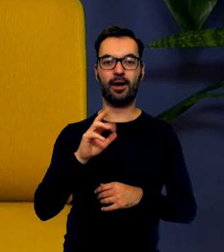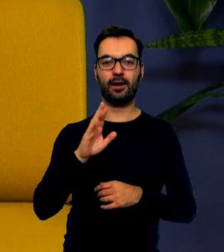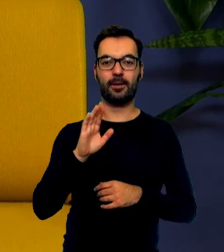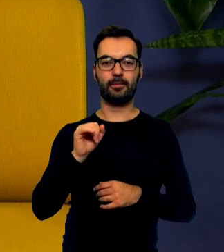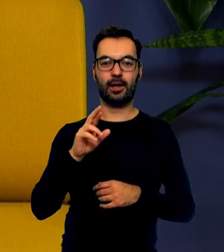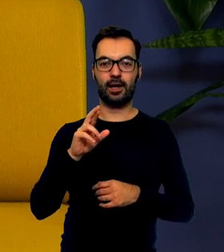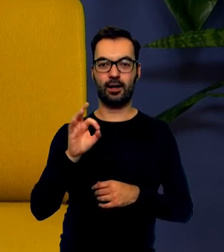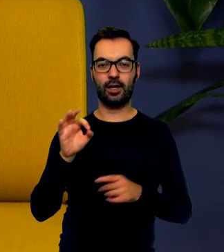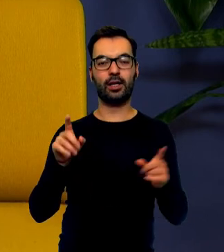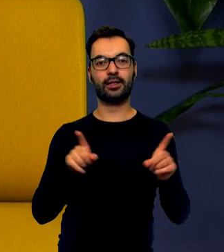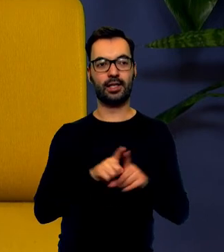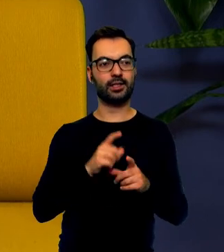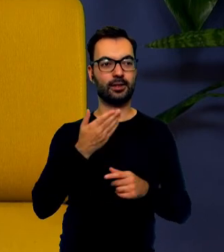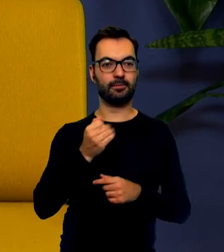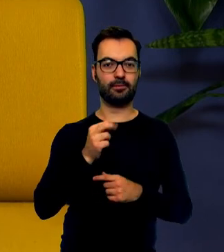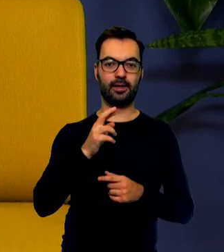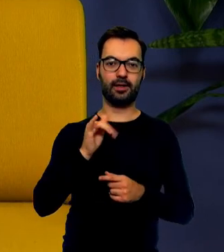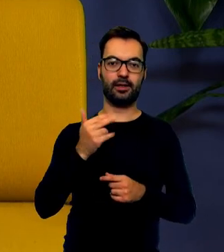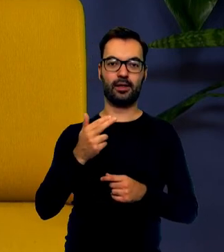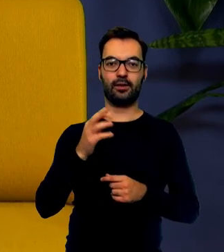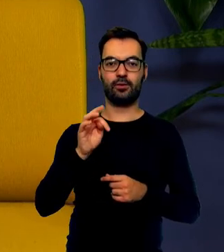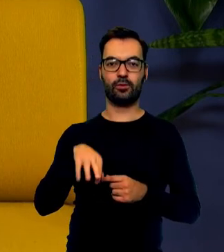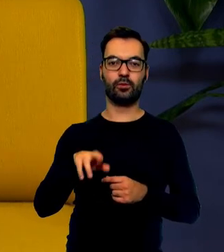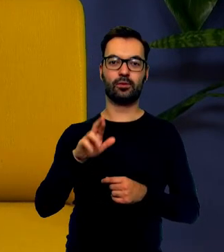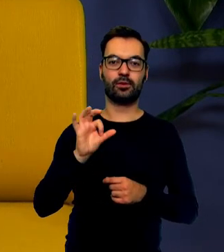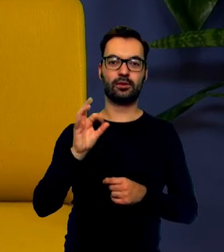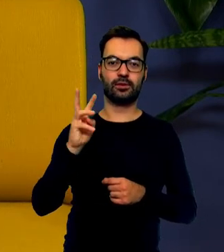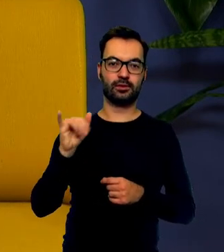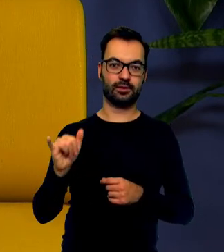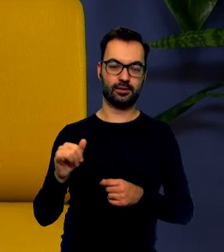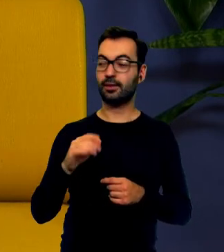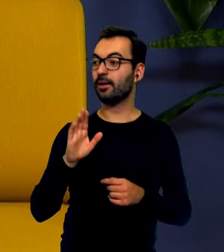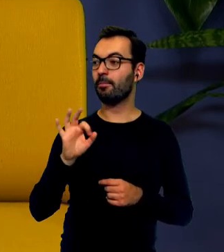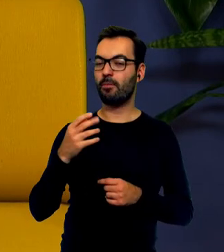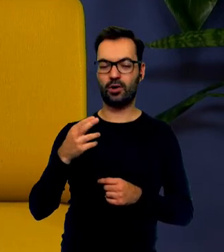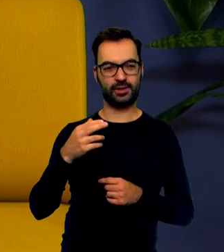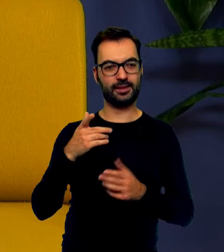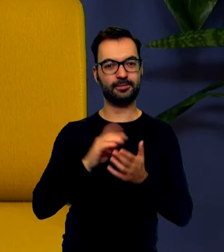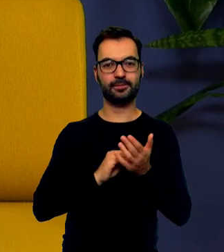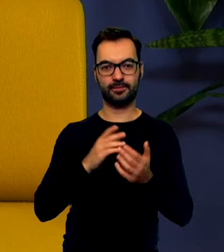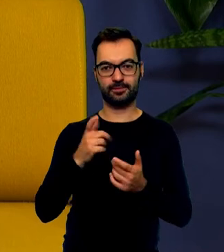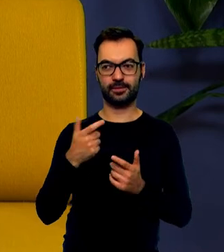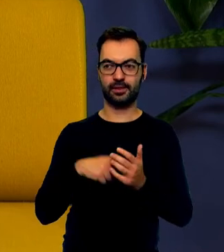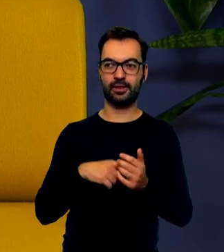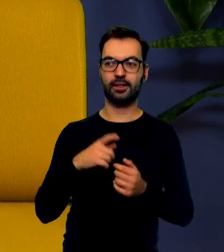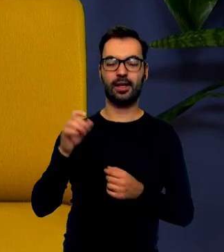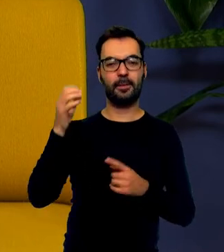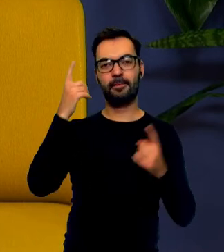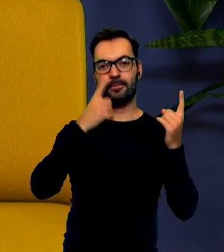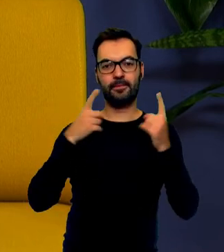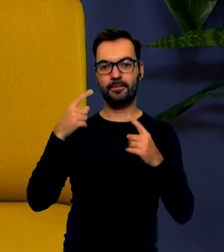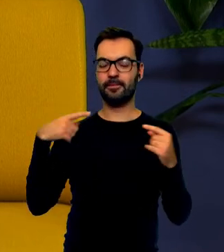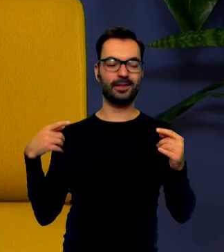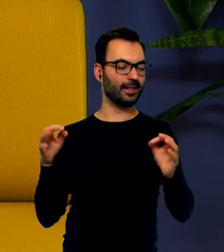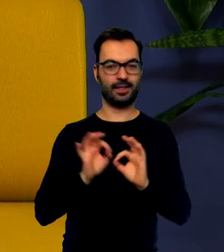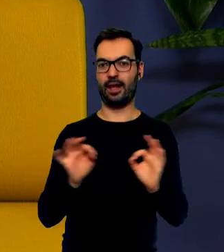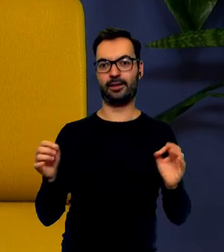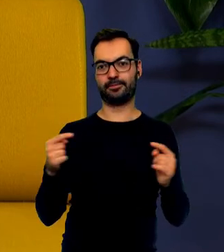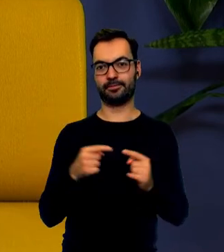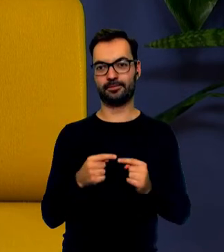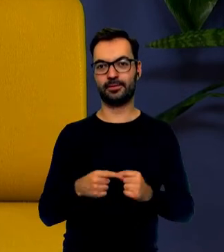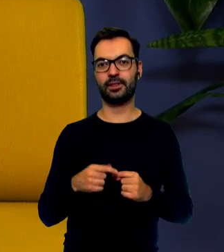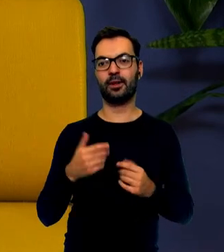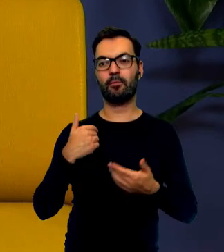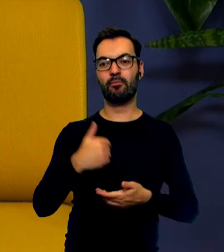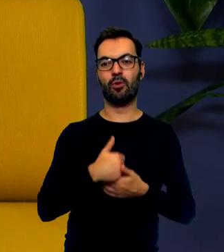ale też pan Marian Turski. Ja zacytuję może pana Bogdana de Barbaro, który napisał między innymi: refleksje Stawiszyńskiego trafiają w punkt,